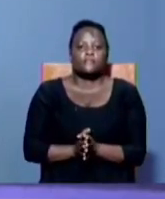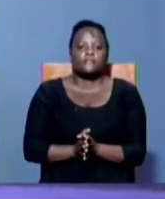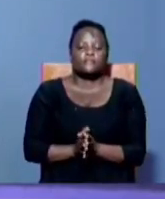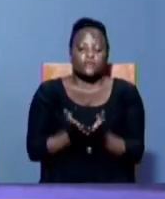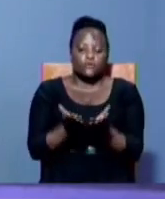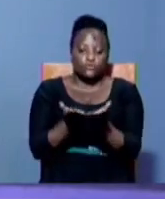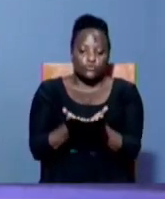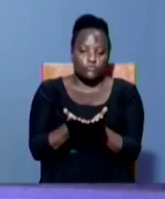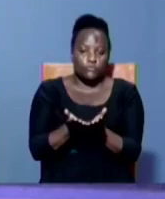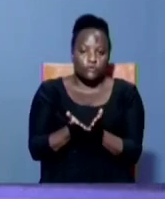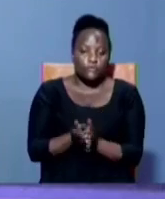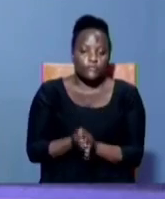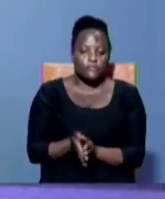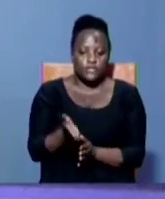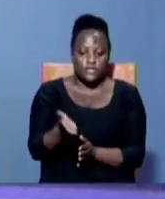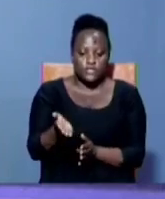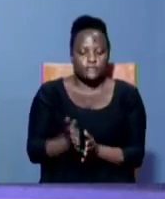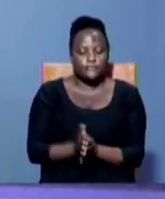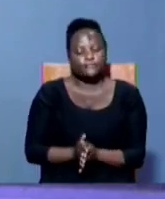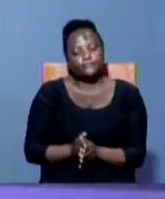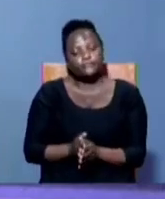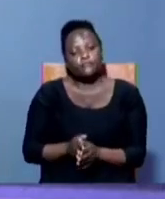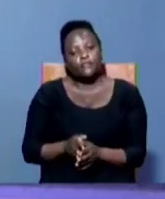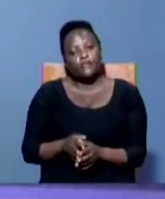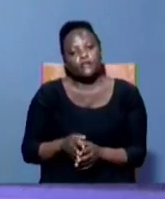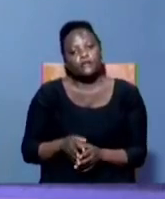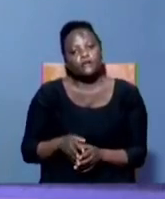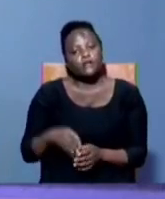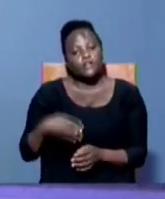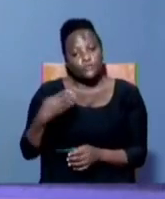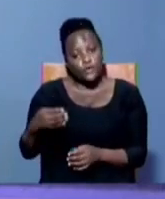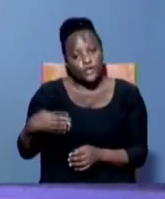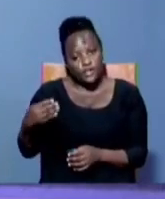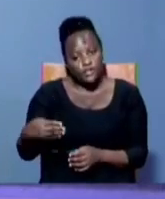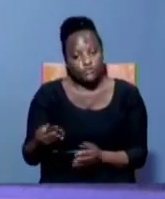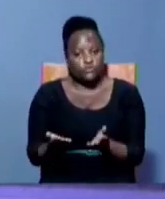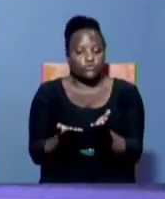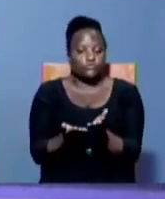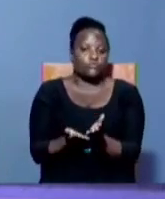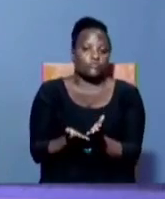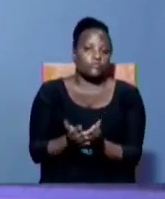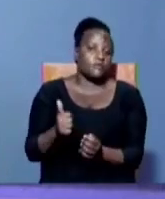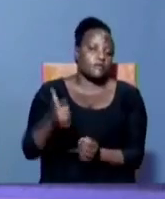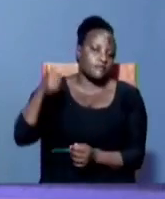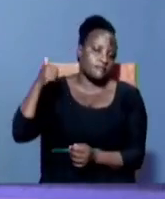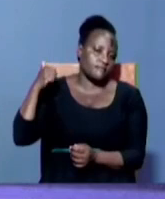Somo hili ni mwendelezo wa somo tuliokuwa nalo jana.